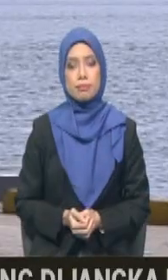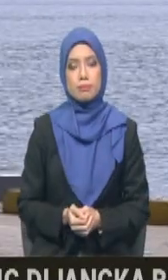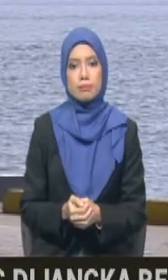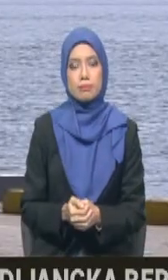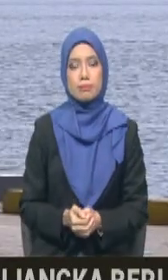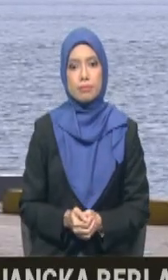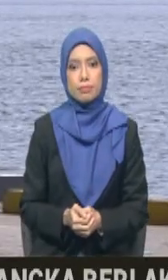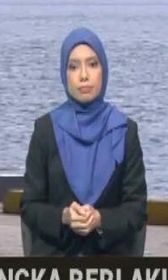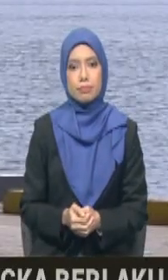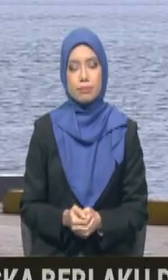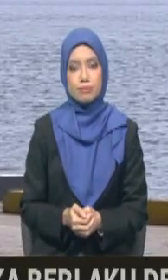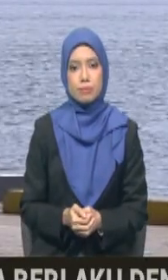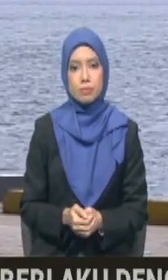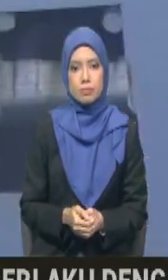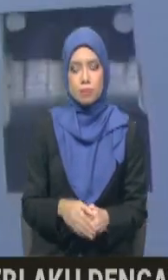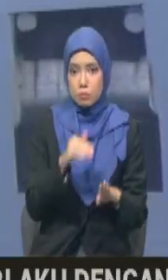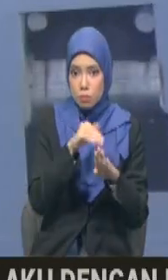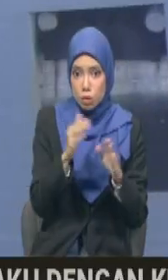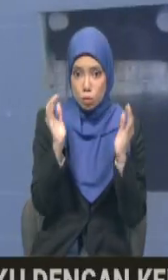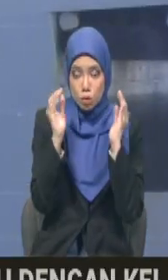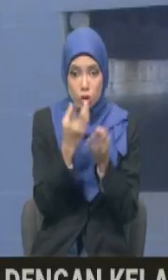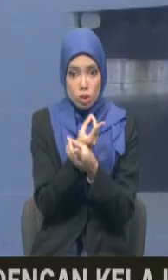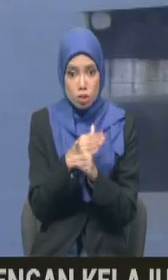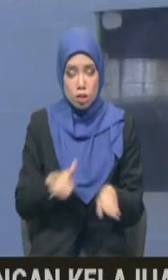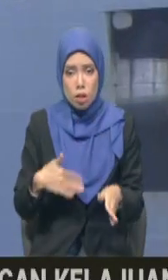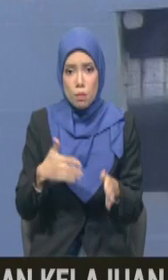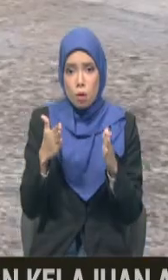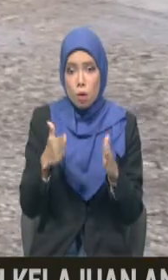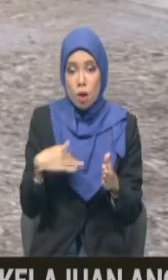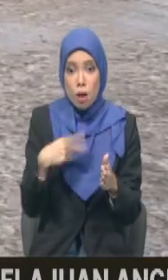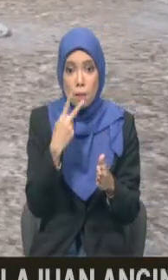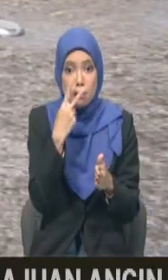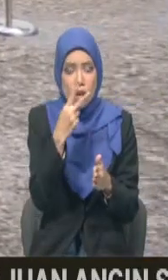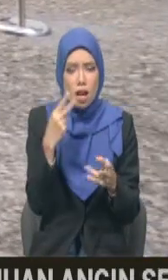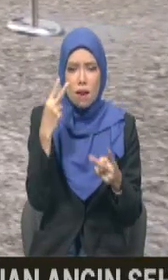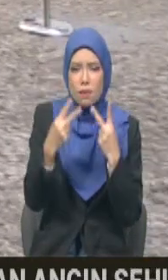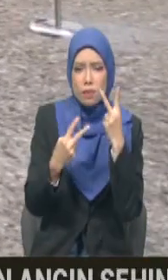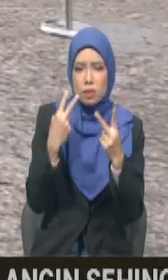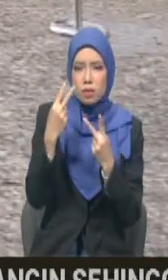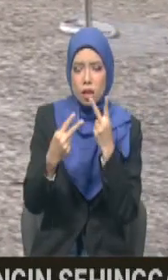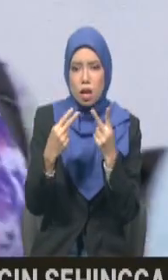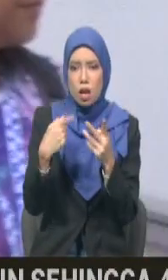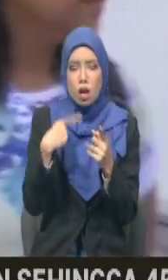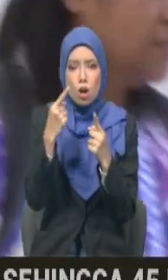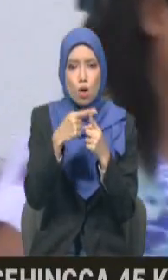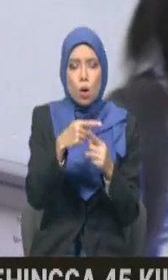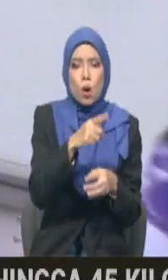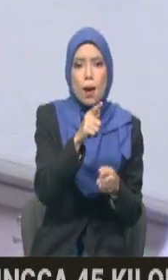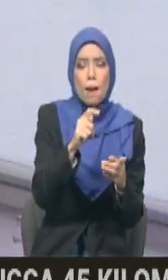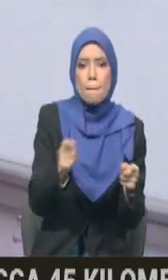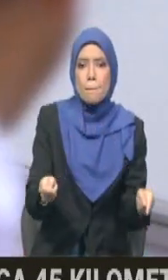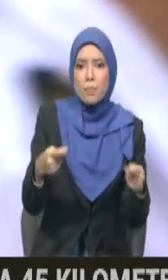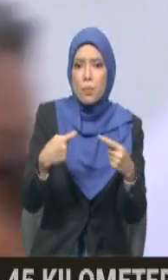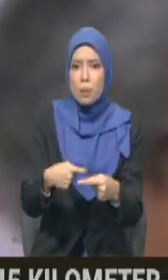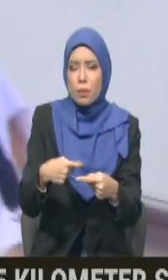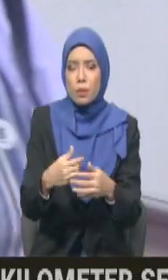penumpang sepanjang berada di negara ini para pelancong berpeluang mengadakan lawatan ke beberapa tempat menarik antaranya